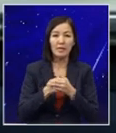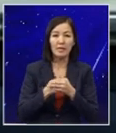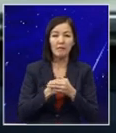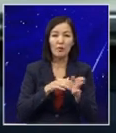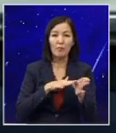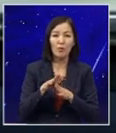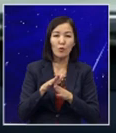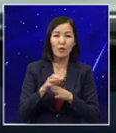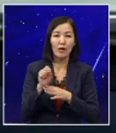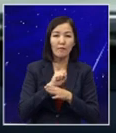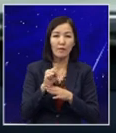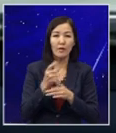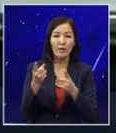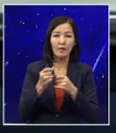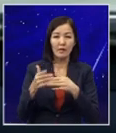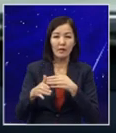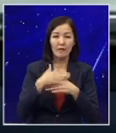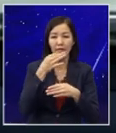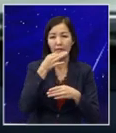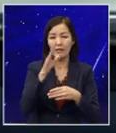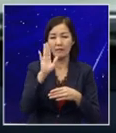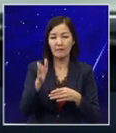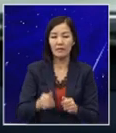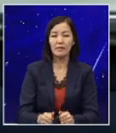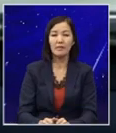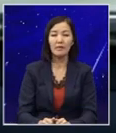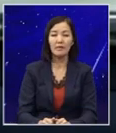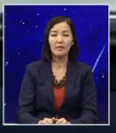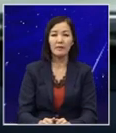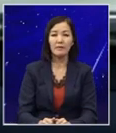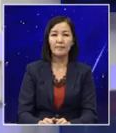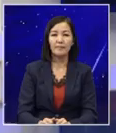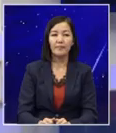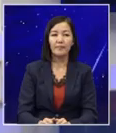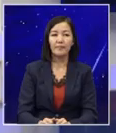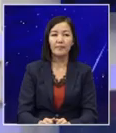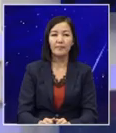плотную дверь авто, привлекли к административной ответственности.